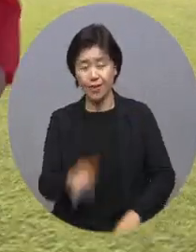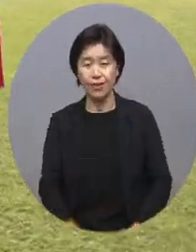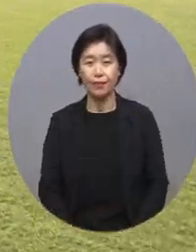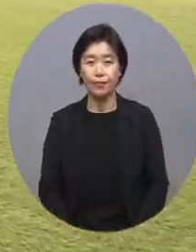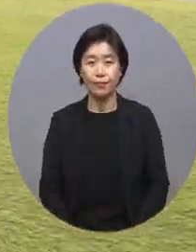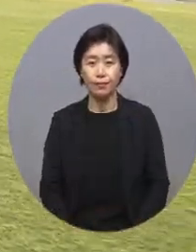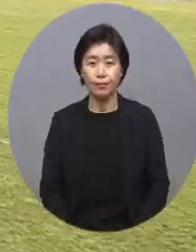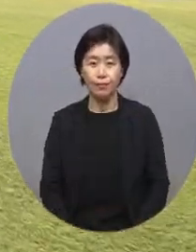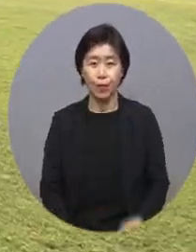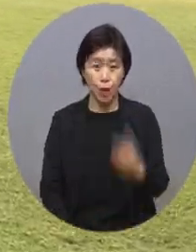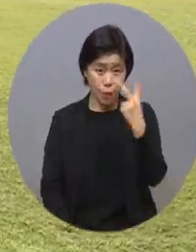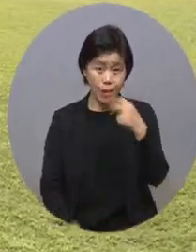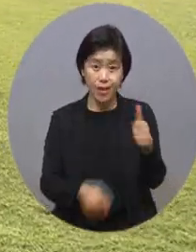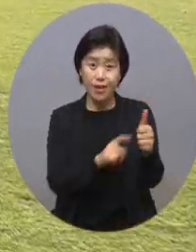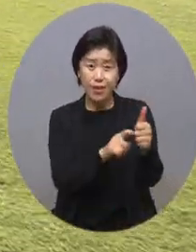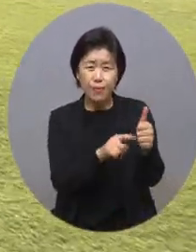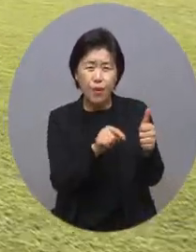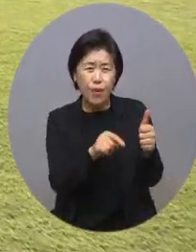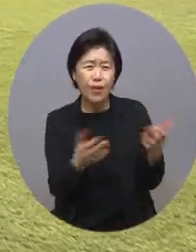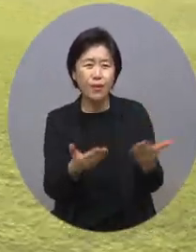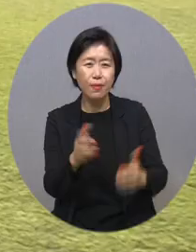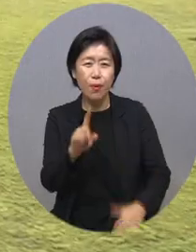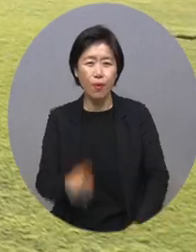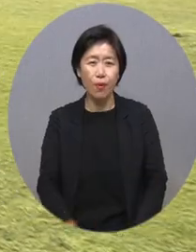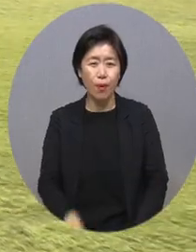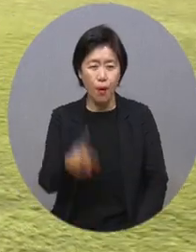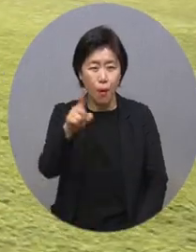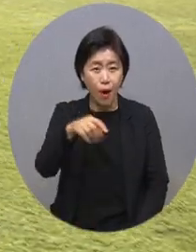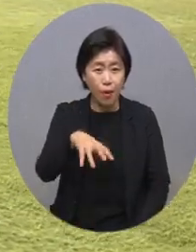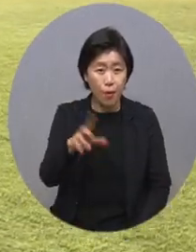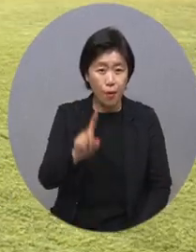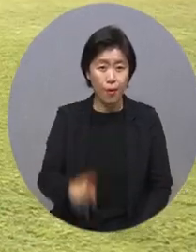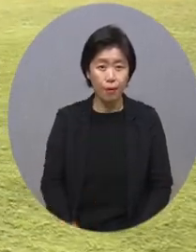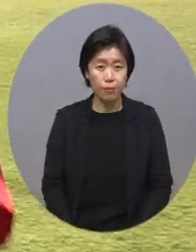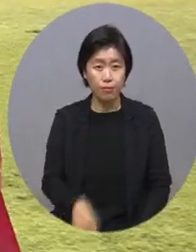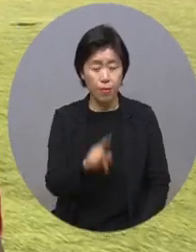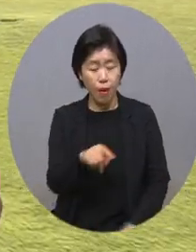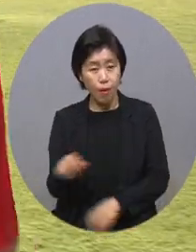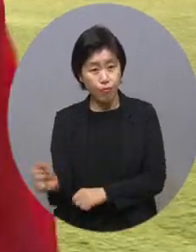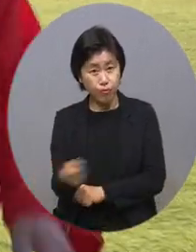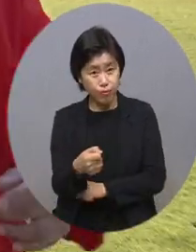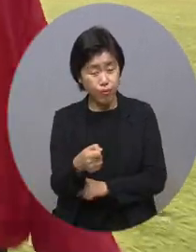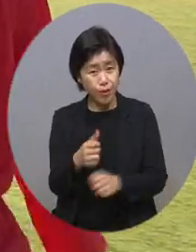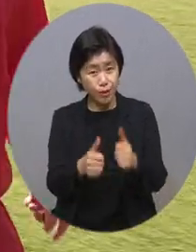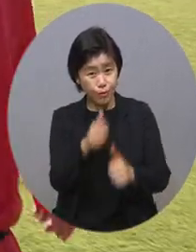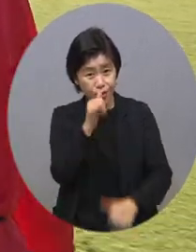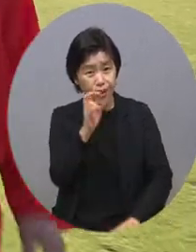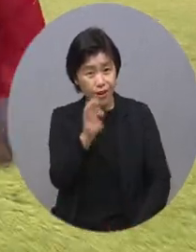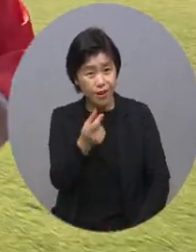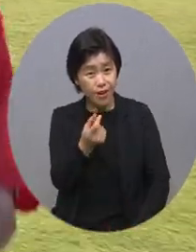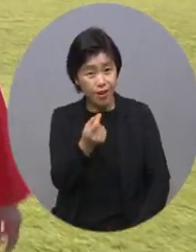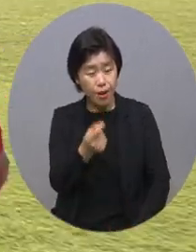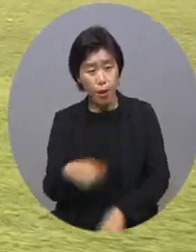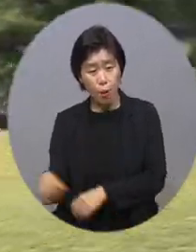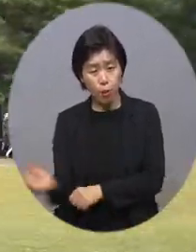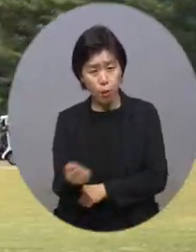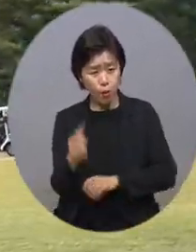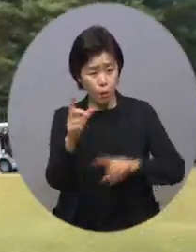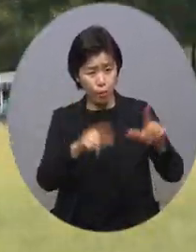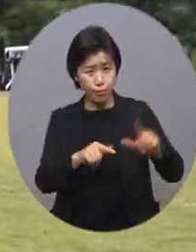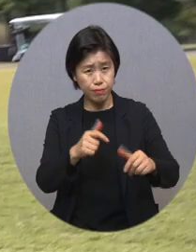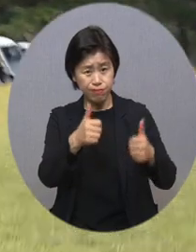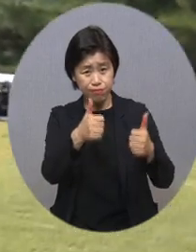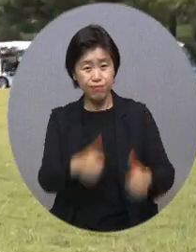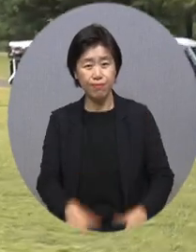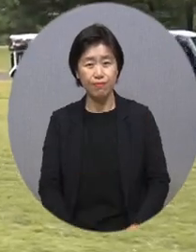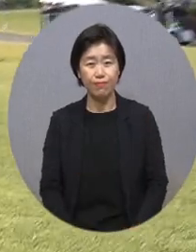관리자님, 뭐 하시는 분이에요? 어디서 오셨어요? 프로님이신가? 수영이 프로인데? 이게